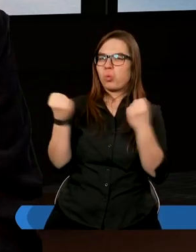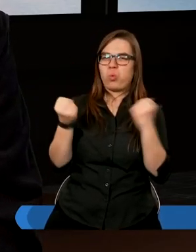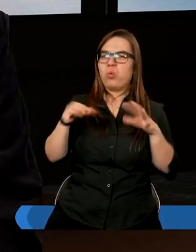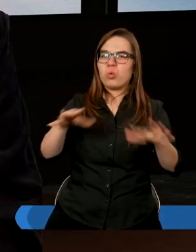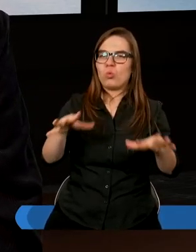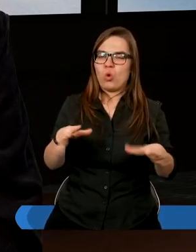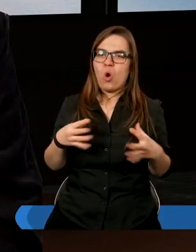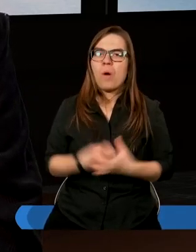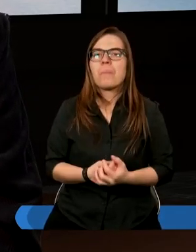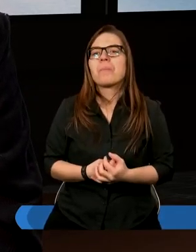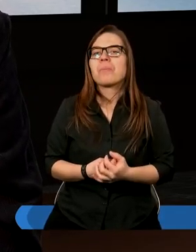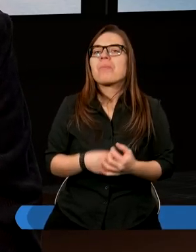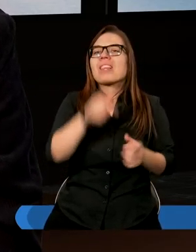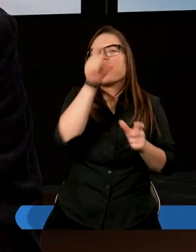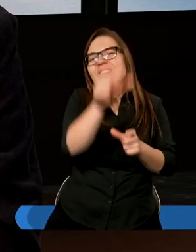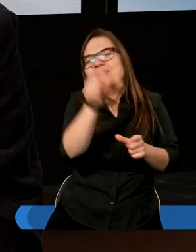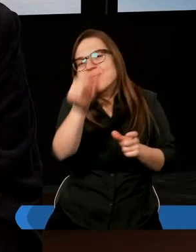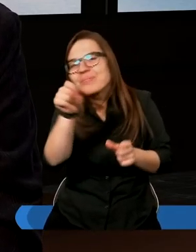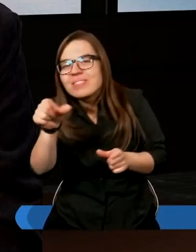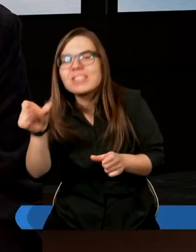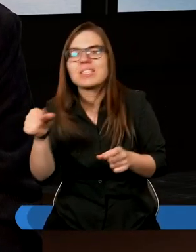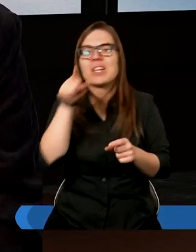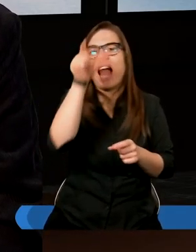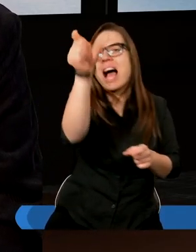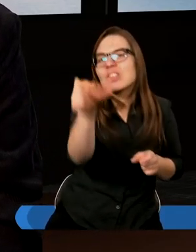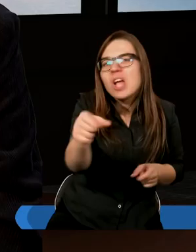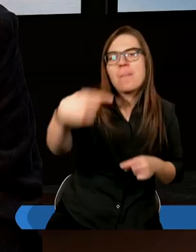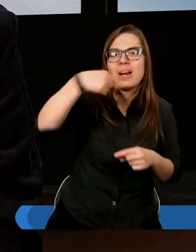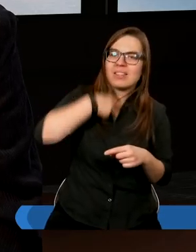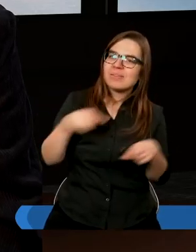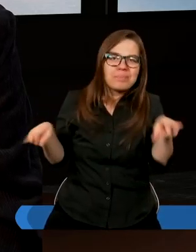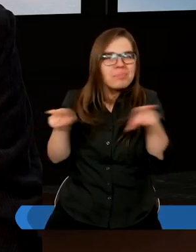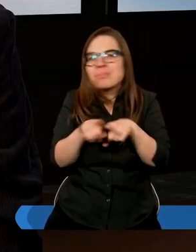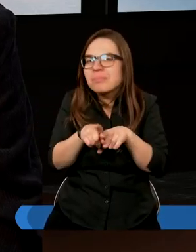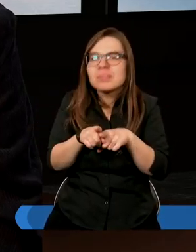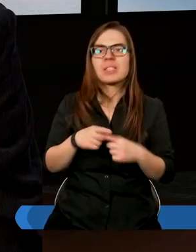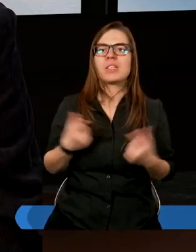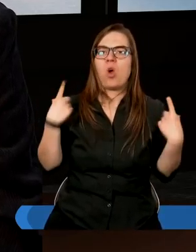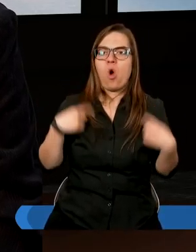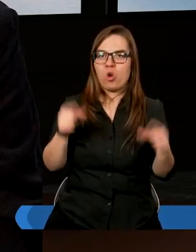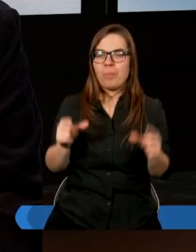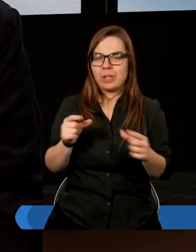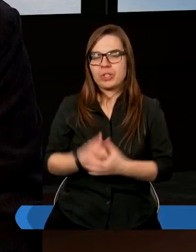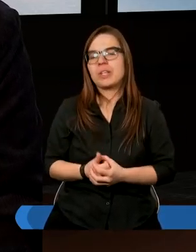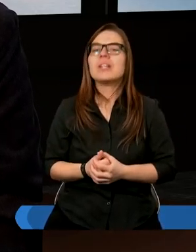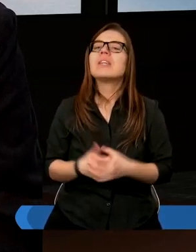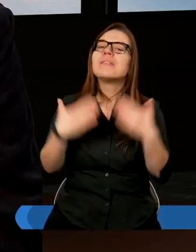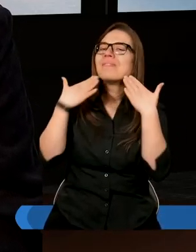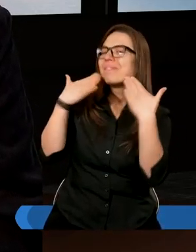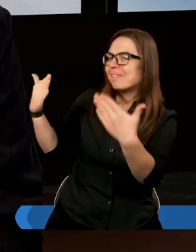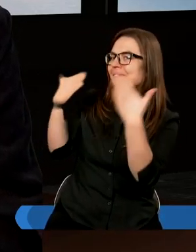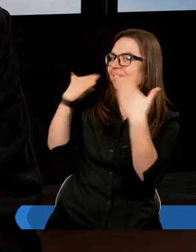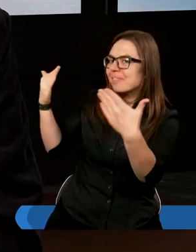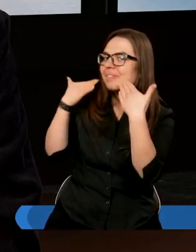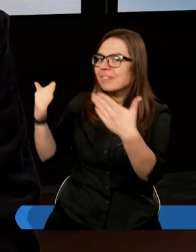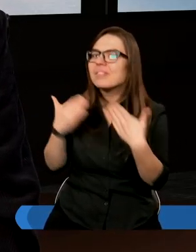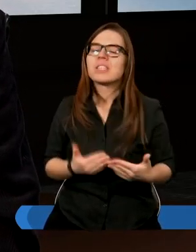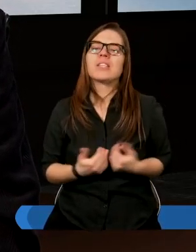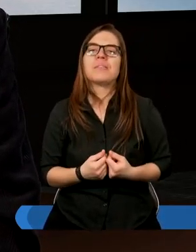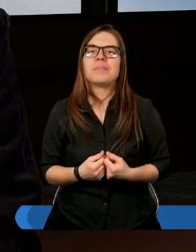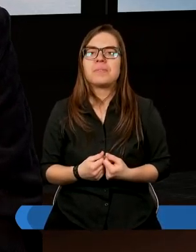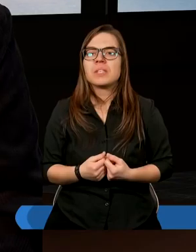również pojedynczo dla każdego dla każdej z nas dziękujemy Tobie za to że przez